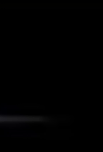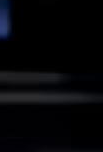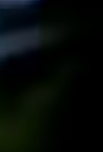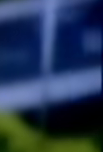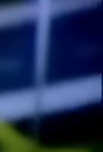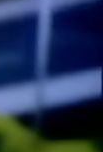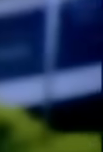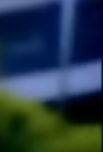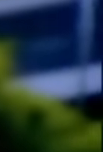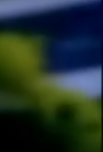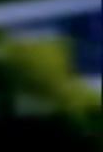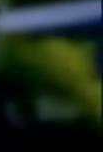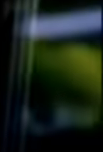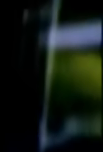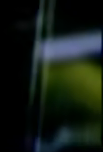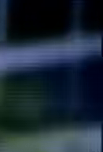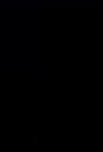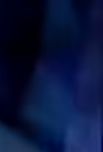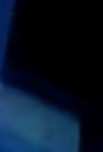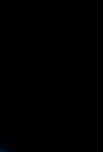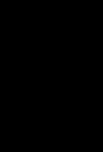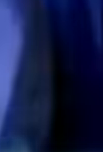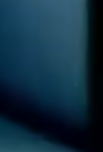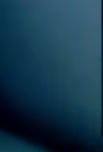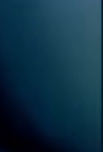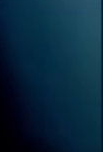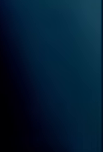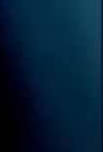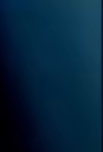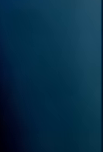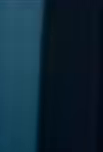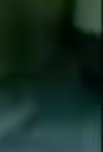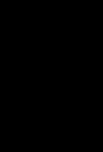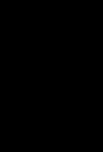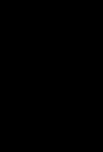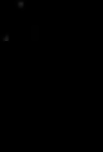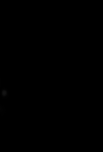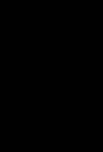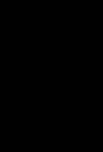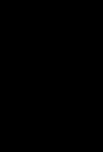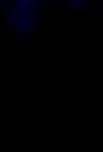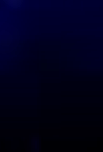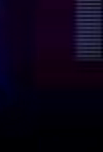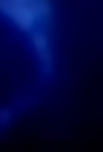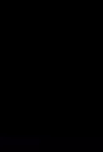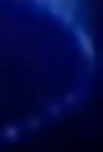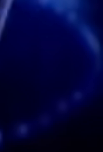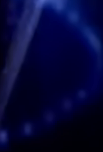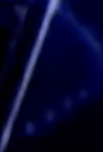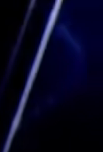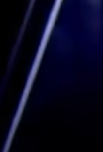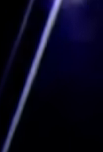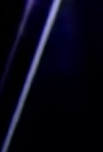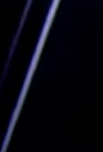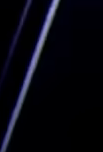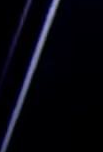Andre. Baik, Bang Andre, tadi kan kami sampai pada Putri, poin kedua. Suara saya, Putri. Kami bisa mendengar suara Bang Andre saat ini. Bang Andre, ya, silakan di poin kedua Bang